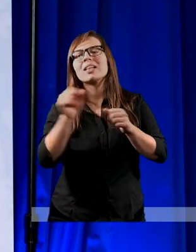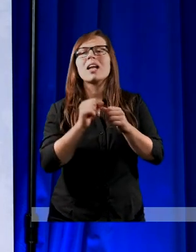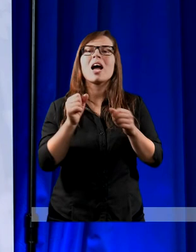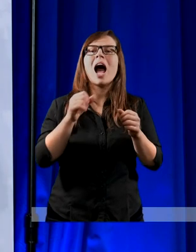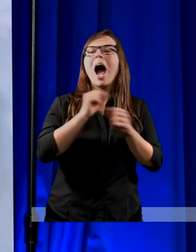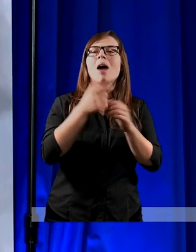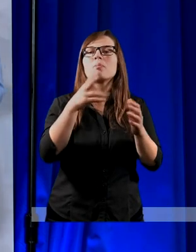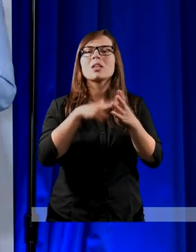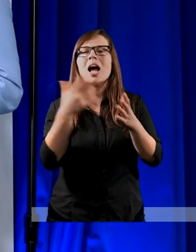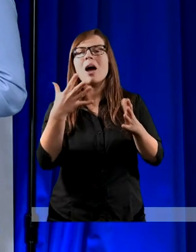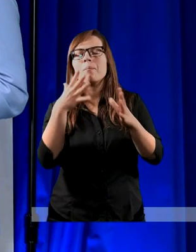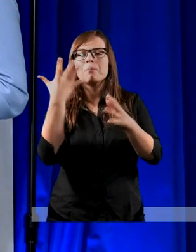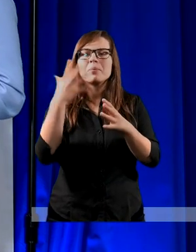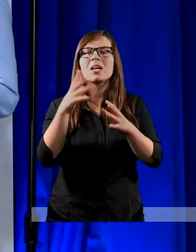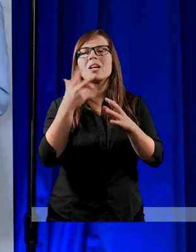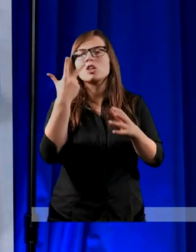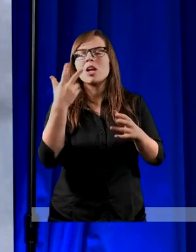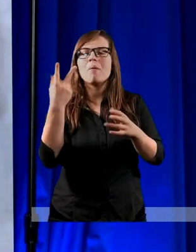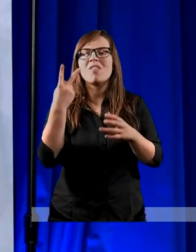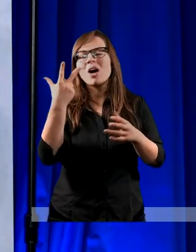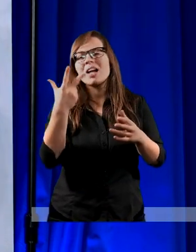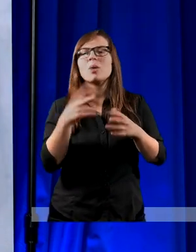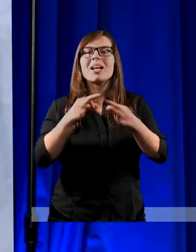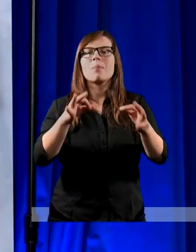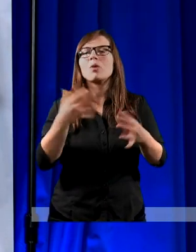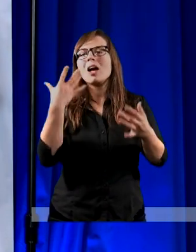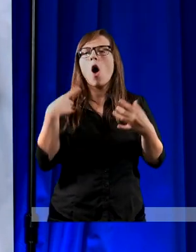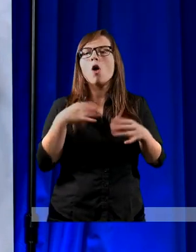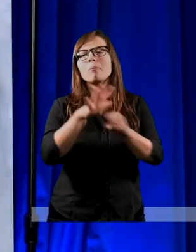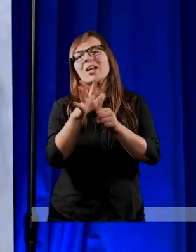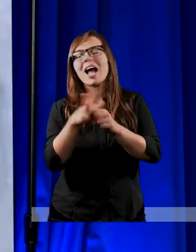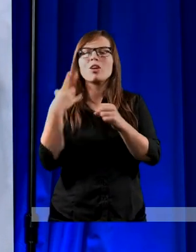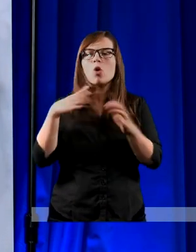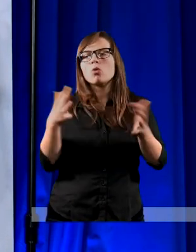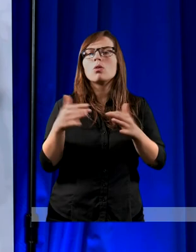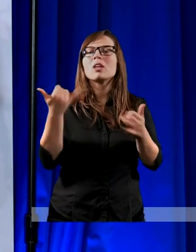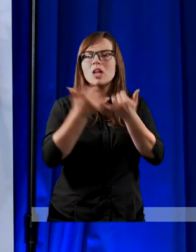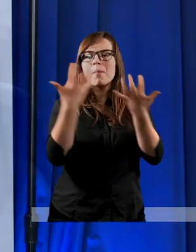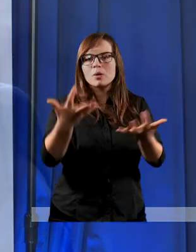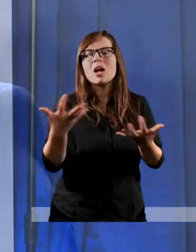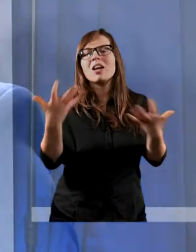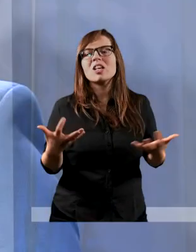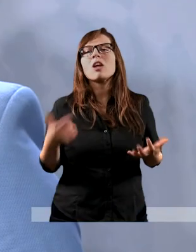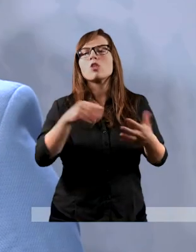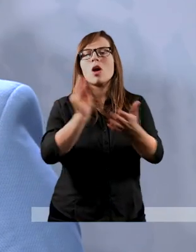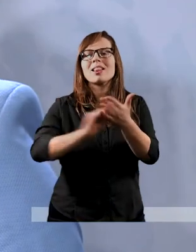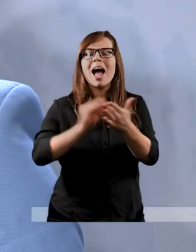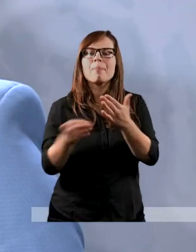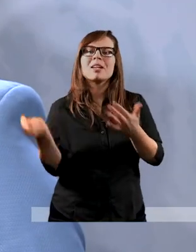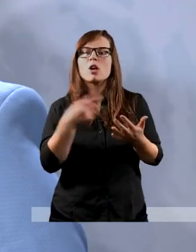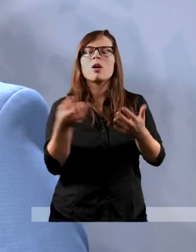15 osób, żeby tam poruszać się trzema lub dwoma samochodami. Jeżeli byś chciał, jeżeli byś chciała, to no, trzeba